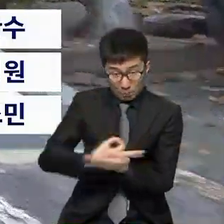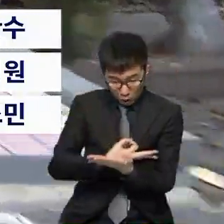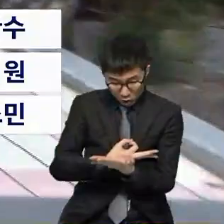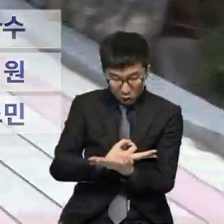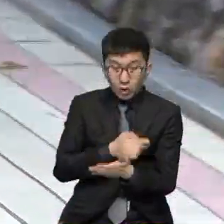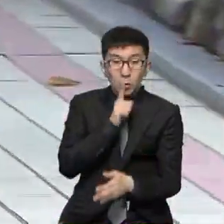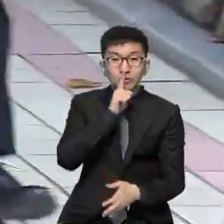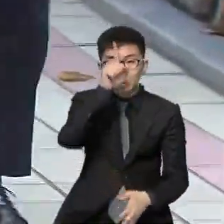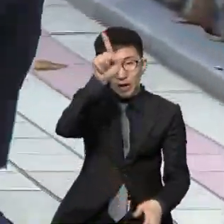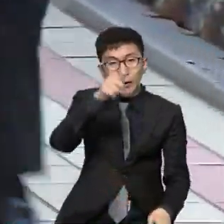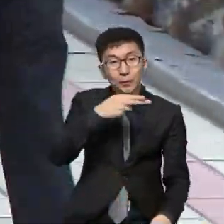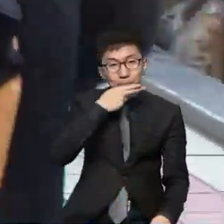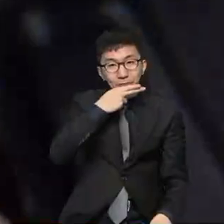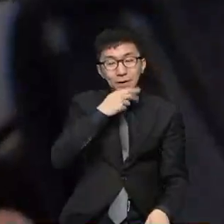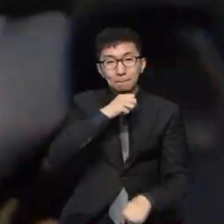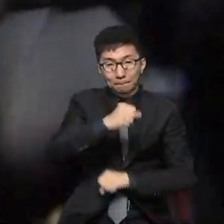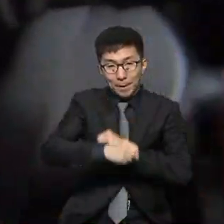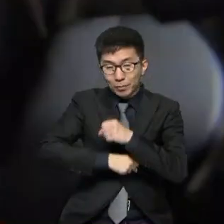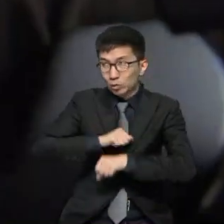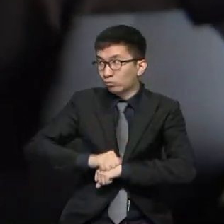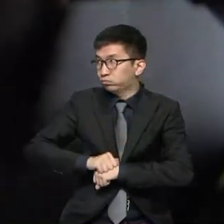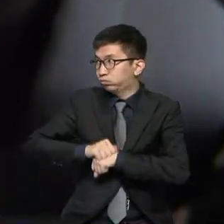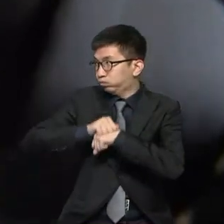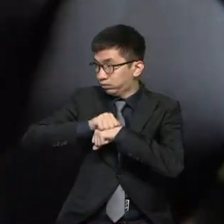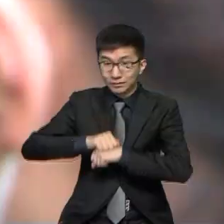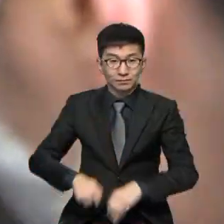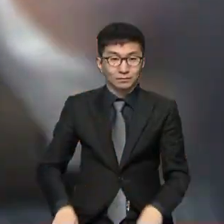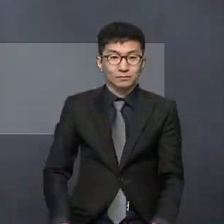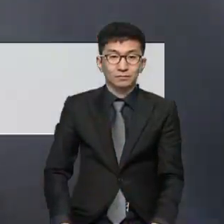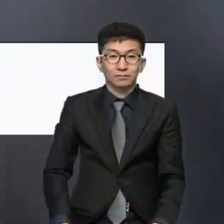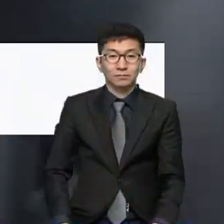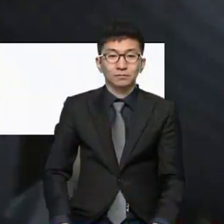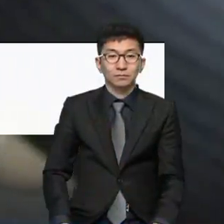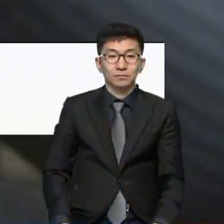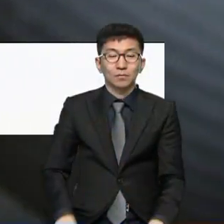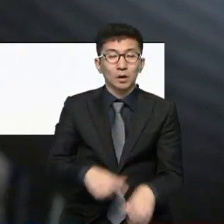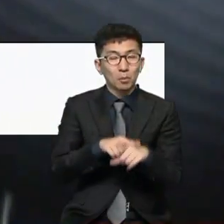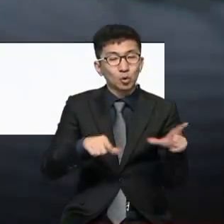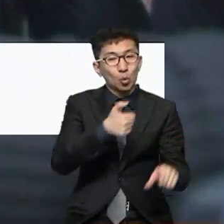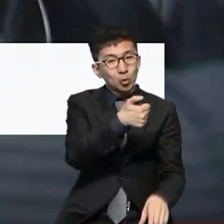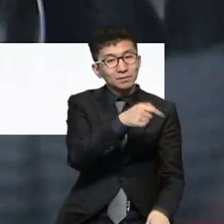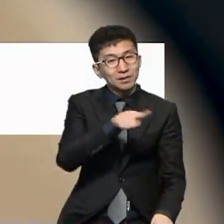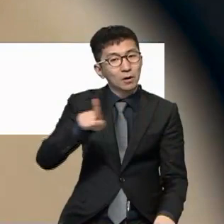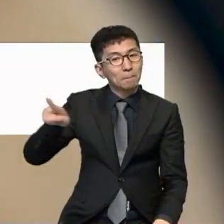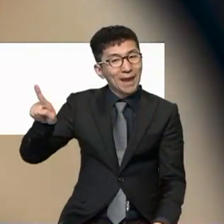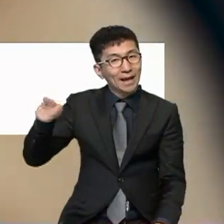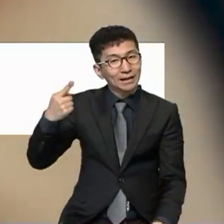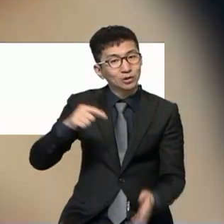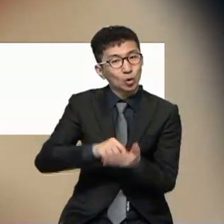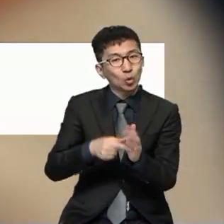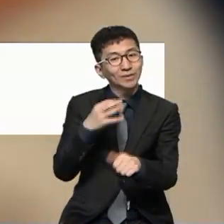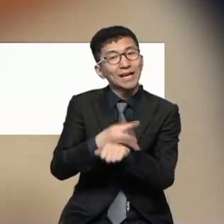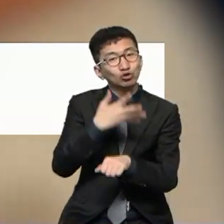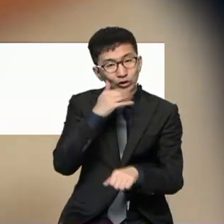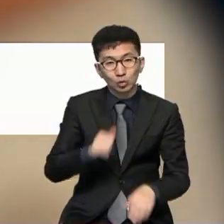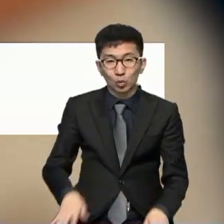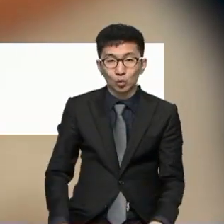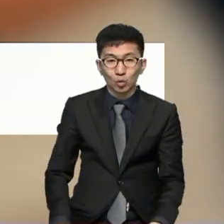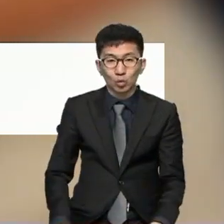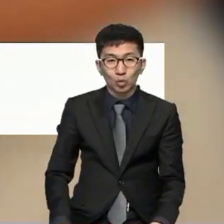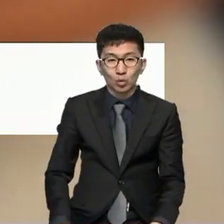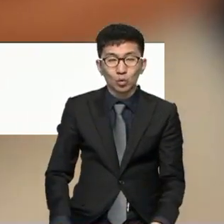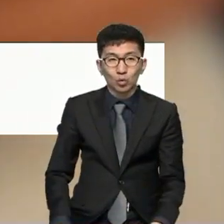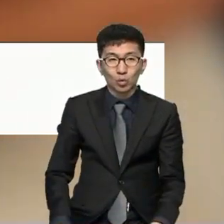신고도 되지 않은 채 장롱 속에 보관되기도 합니다. 적게는 뭐 한 50건, 100건, 많게는 그 이상 살 때도 있고